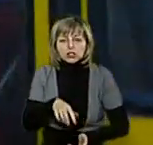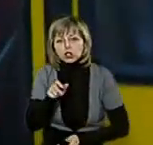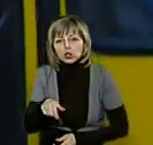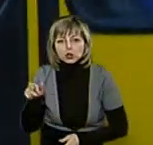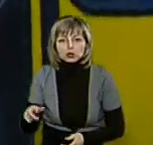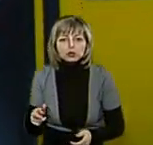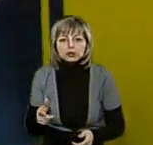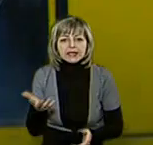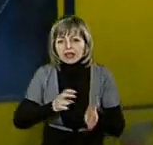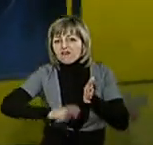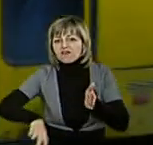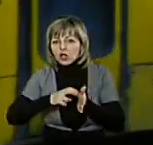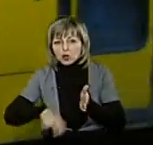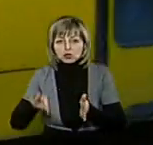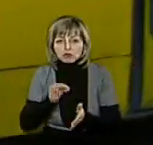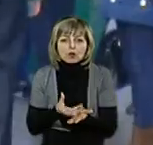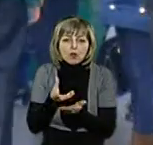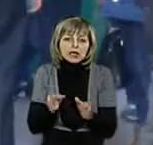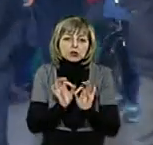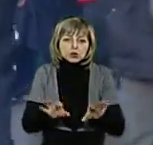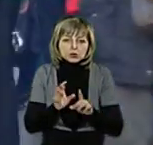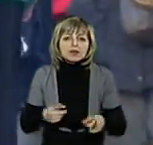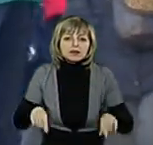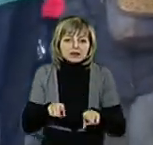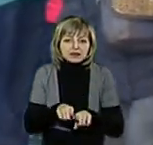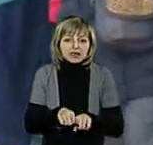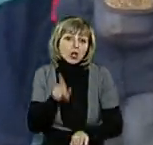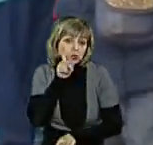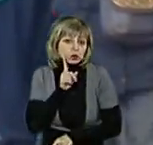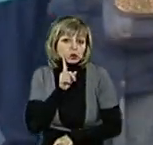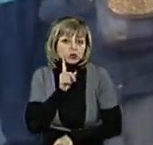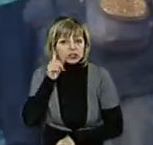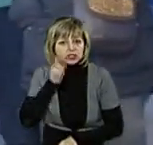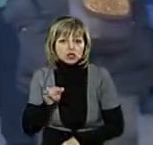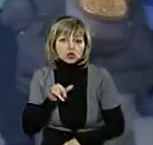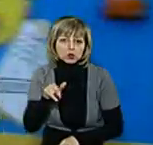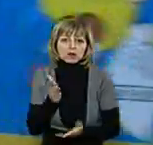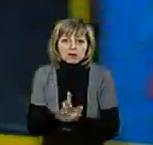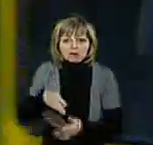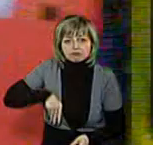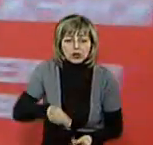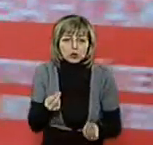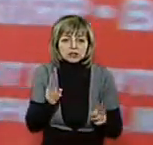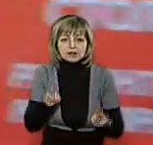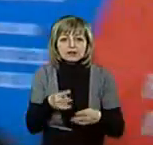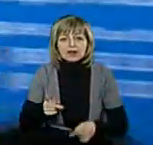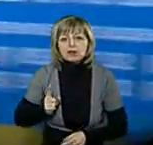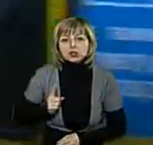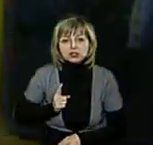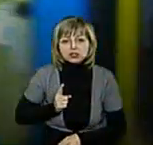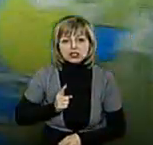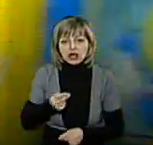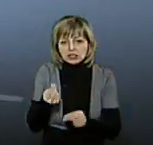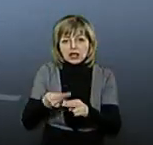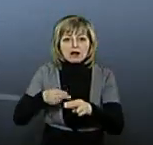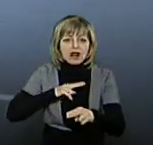Люди, які з нього виходять, про оплату розповідають таке. Це зручно, ти знаєш, у тебе є кошти, не треба чекати